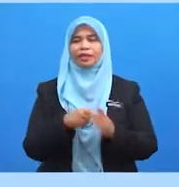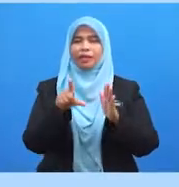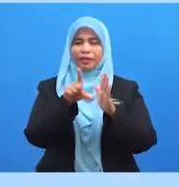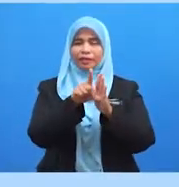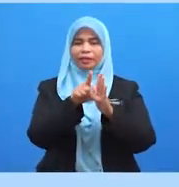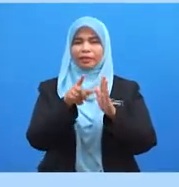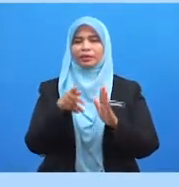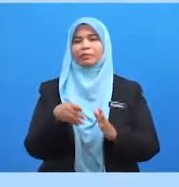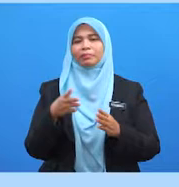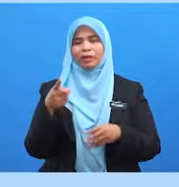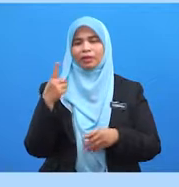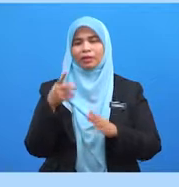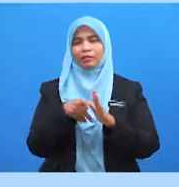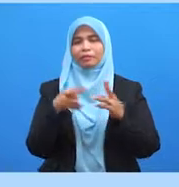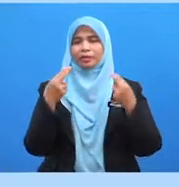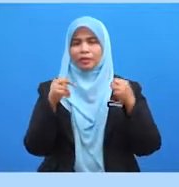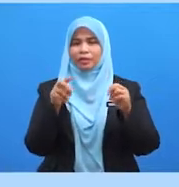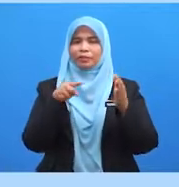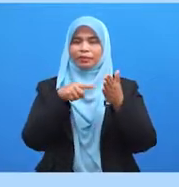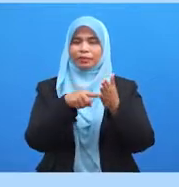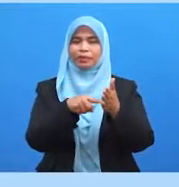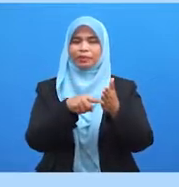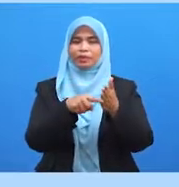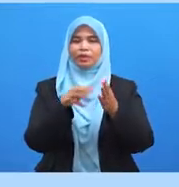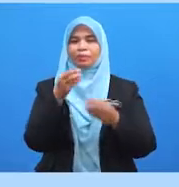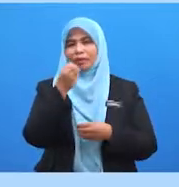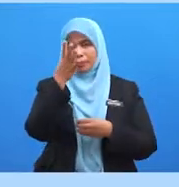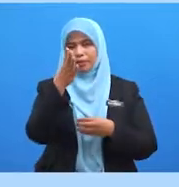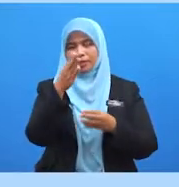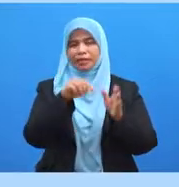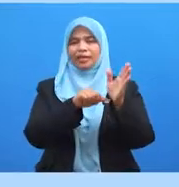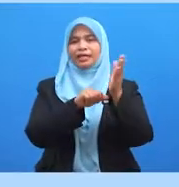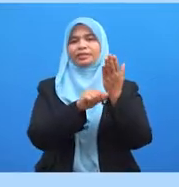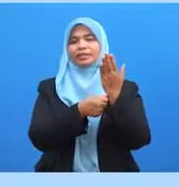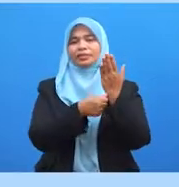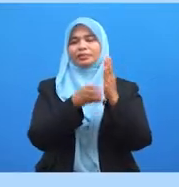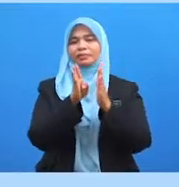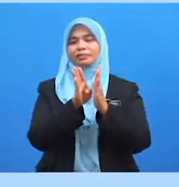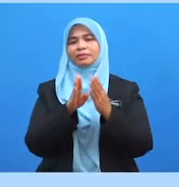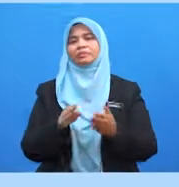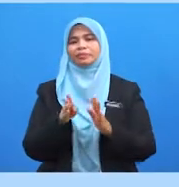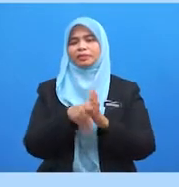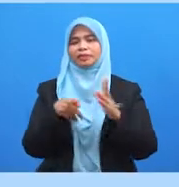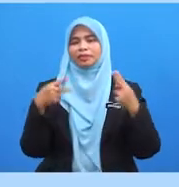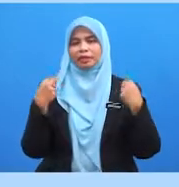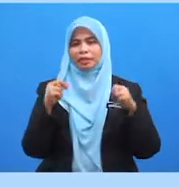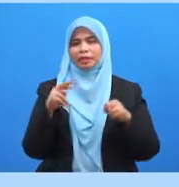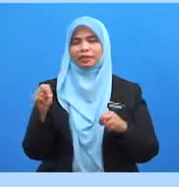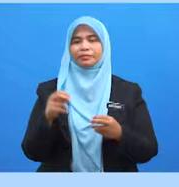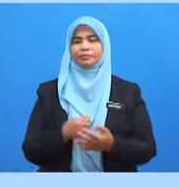Latar belakang perniagaan menunjukkan maklumat asas perniagaan. Mari kita lihat